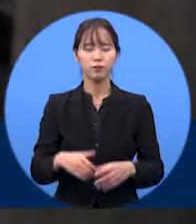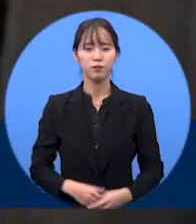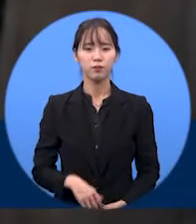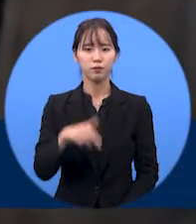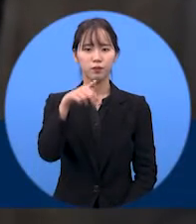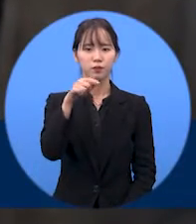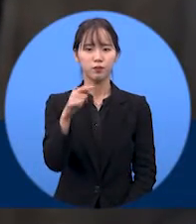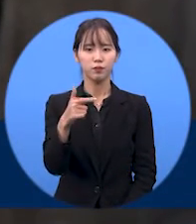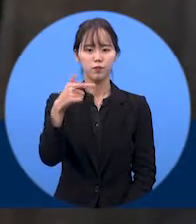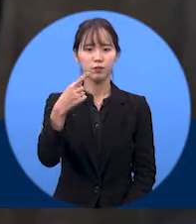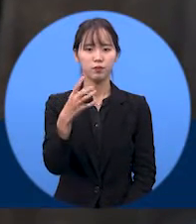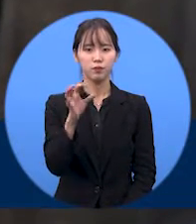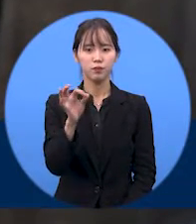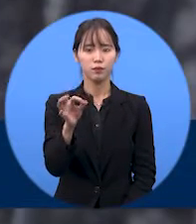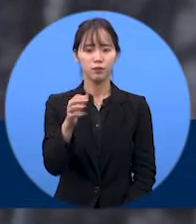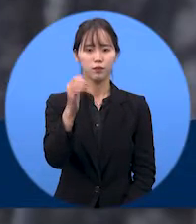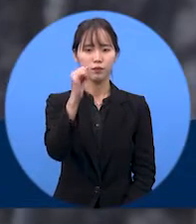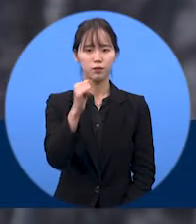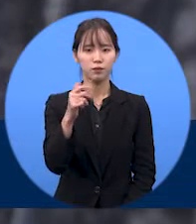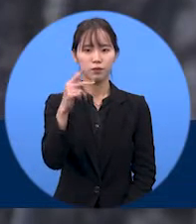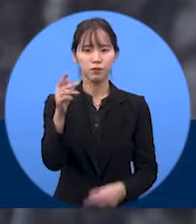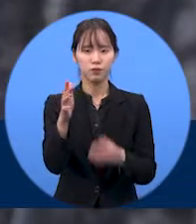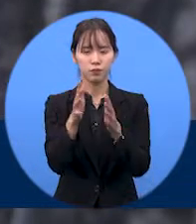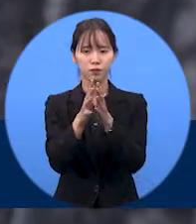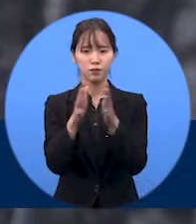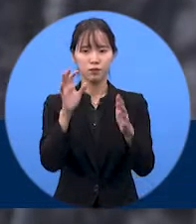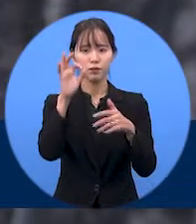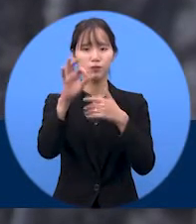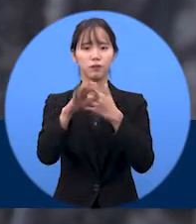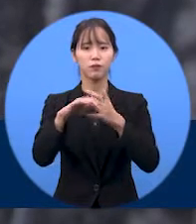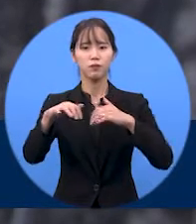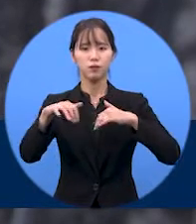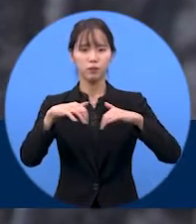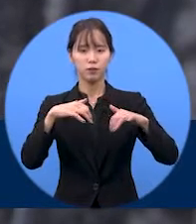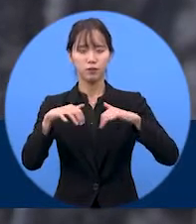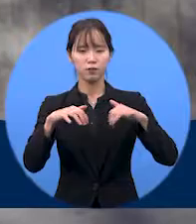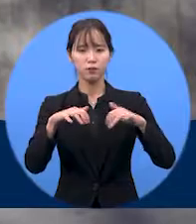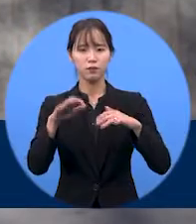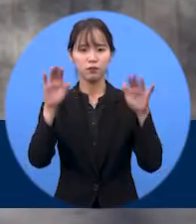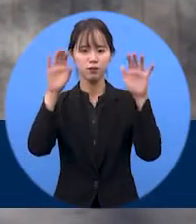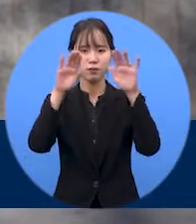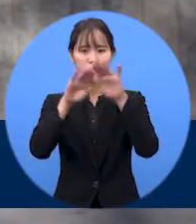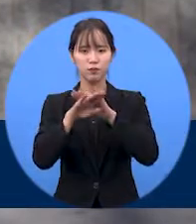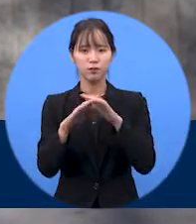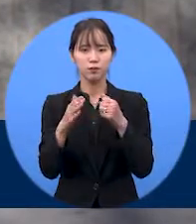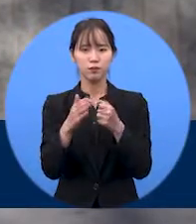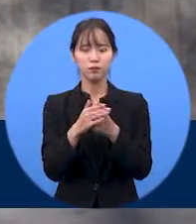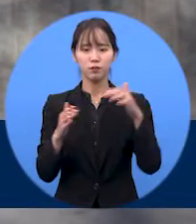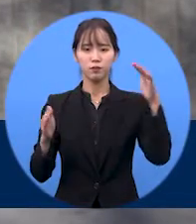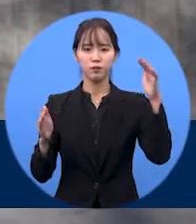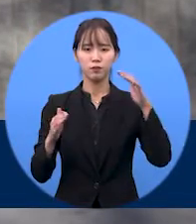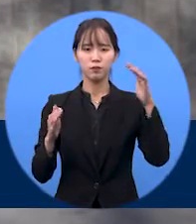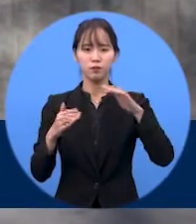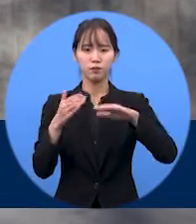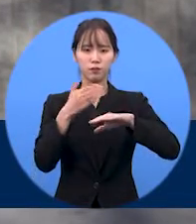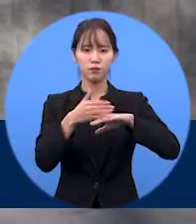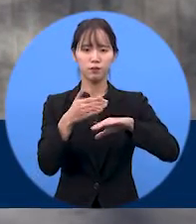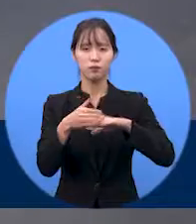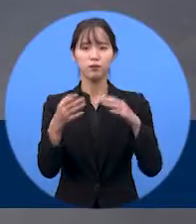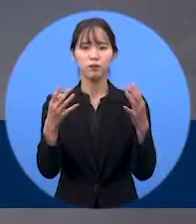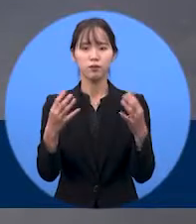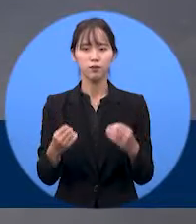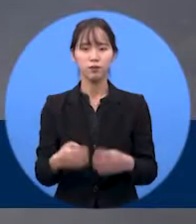전농 SK아파트를 따라 형성된 골목길은 어둡고 삭막한 분위기 때문에 학생들의 탈선 공간이 되어